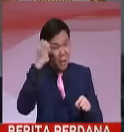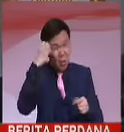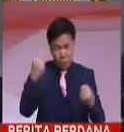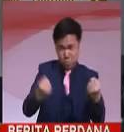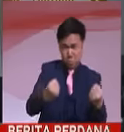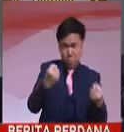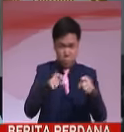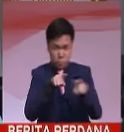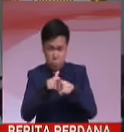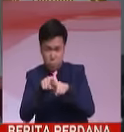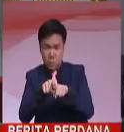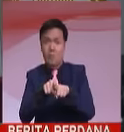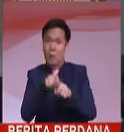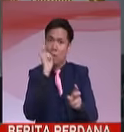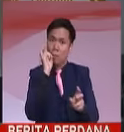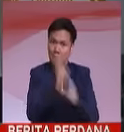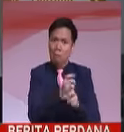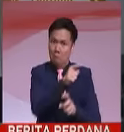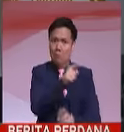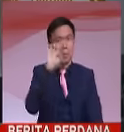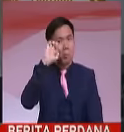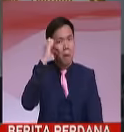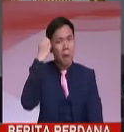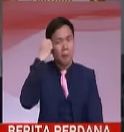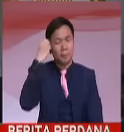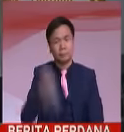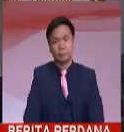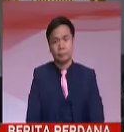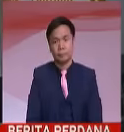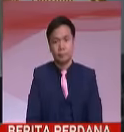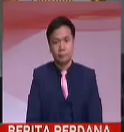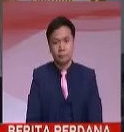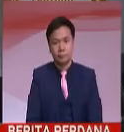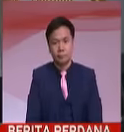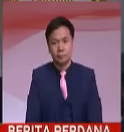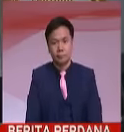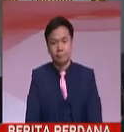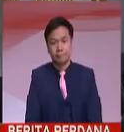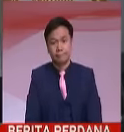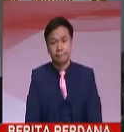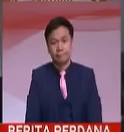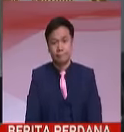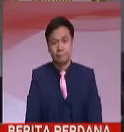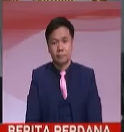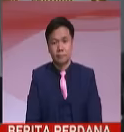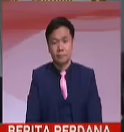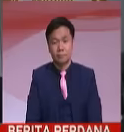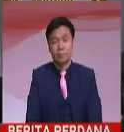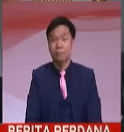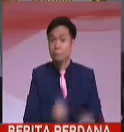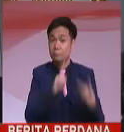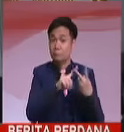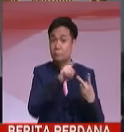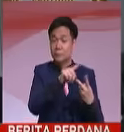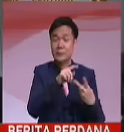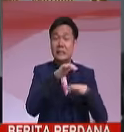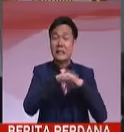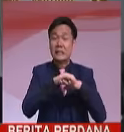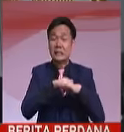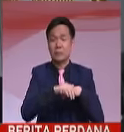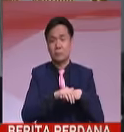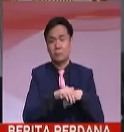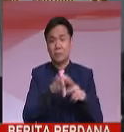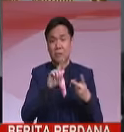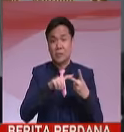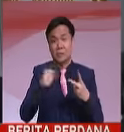eurochair your home Kwee hu seng atau foto sagening hujan Harus engkol